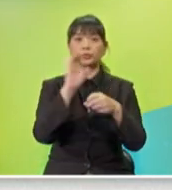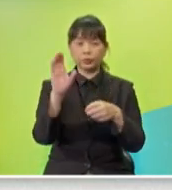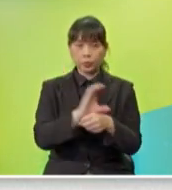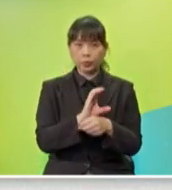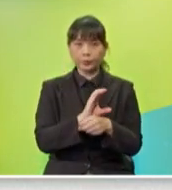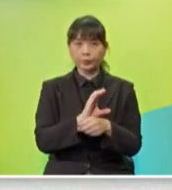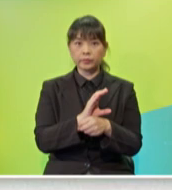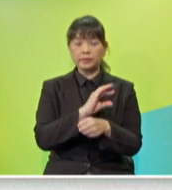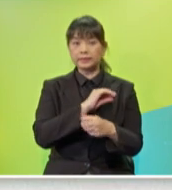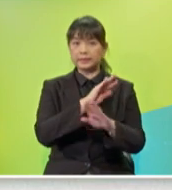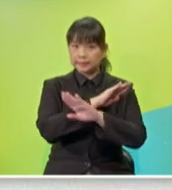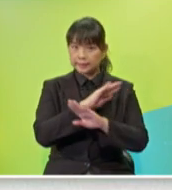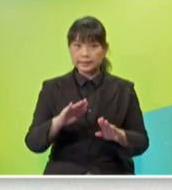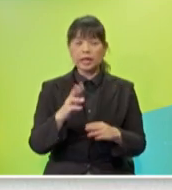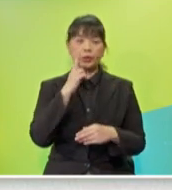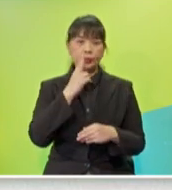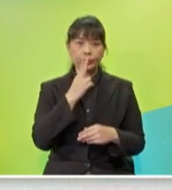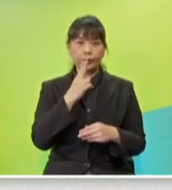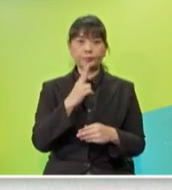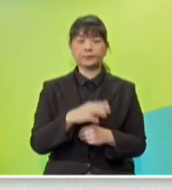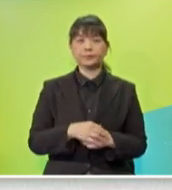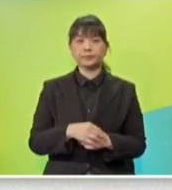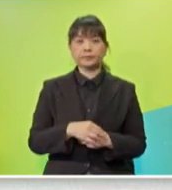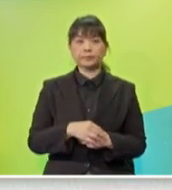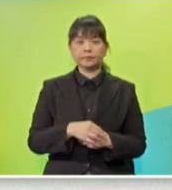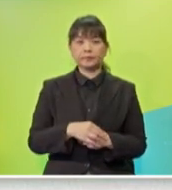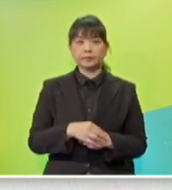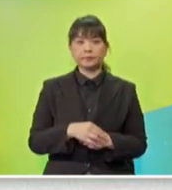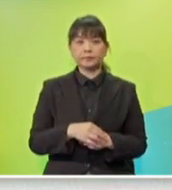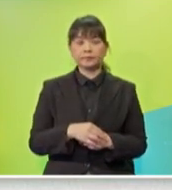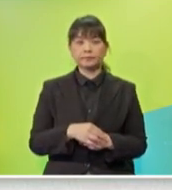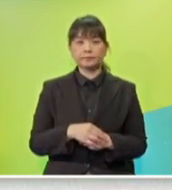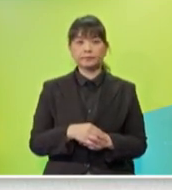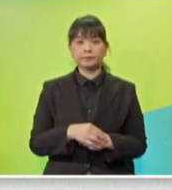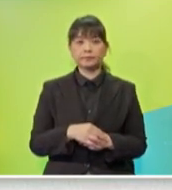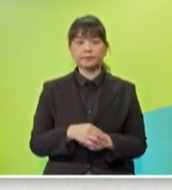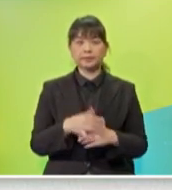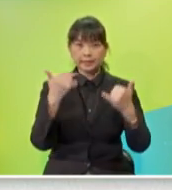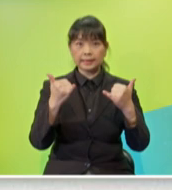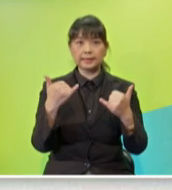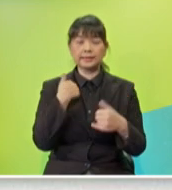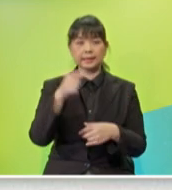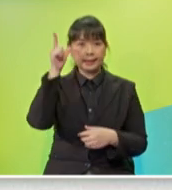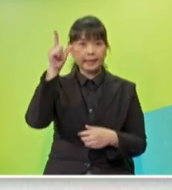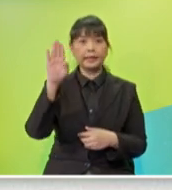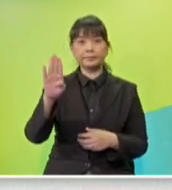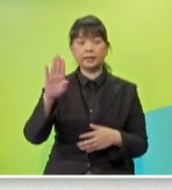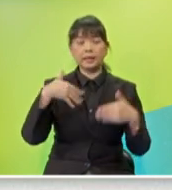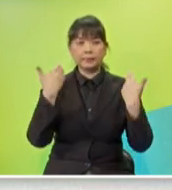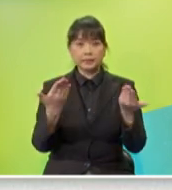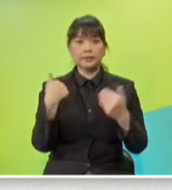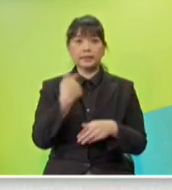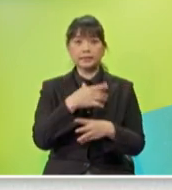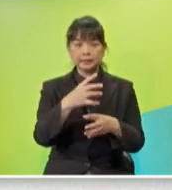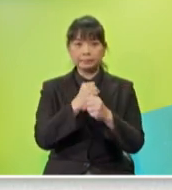tidak merokok itu yang penting kita lihat soalan B Bagaimanakah kita dapat